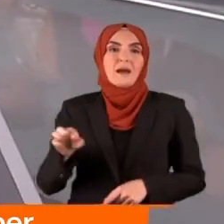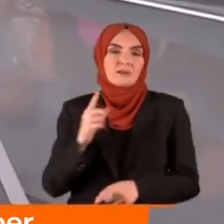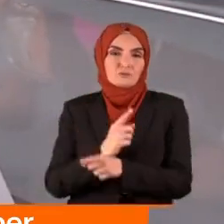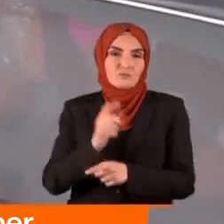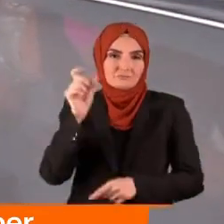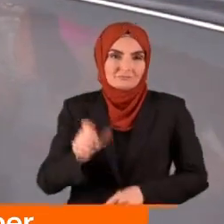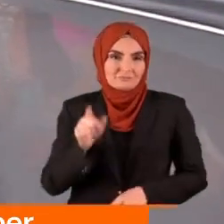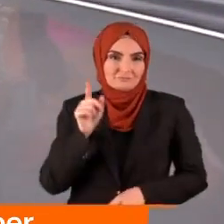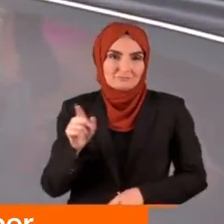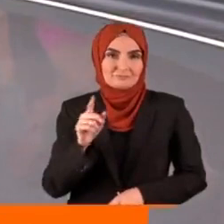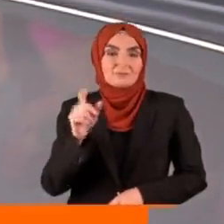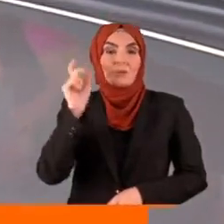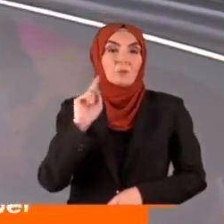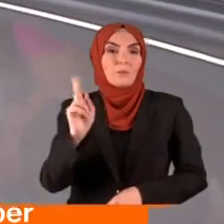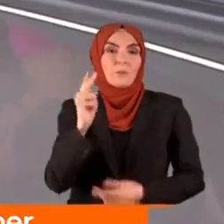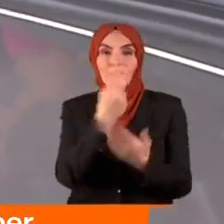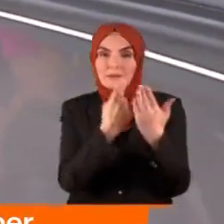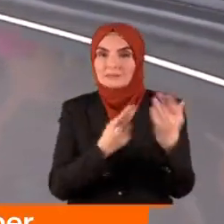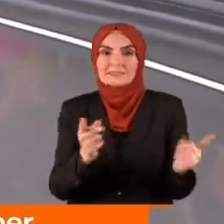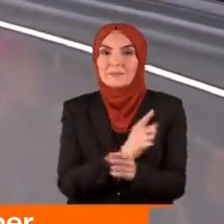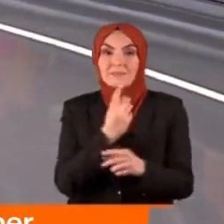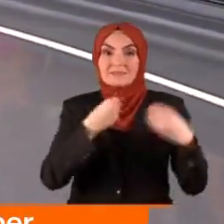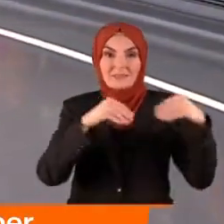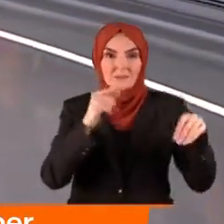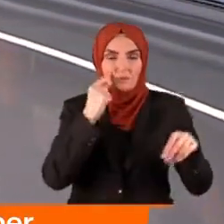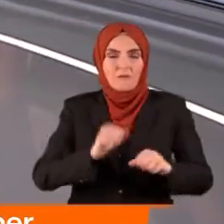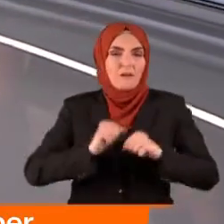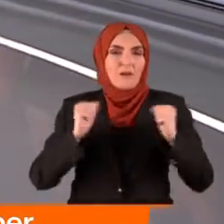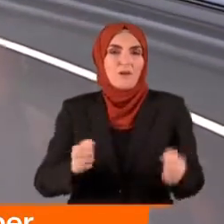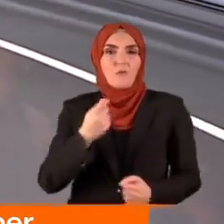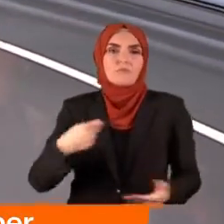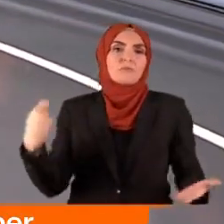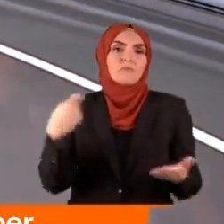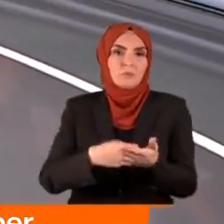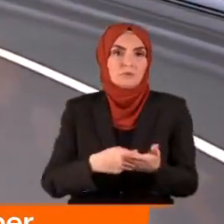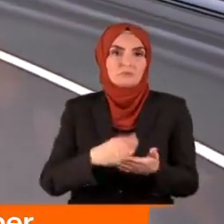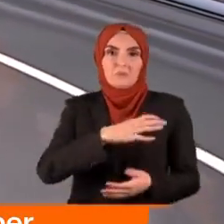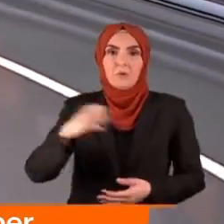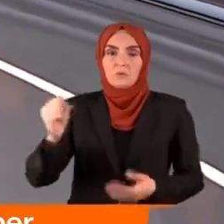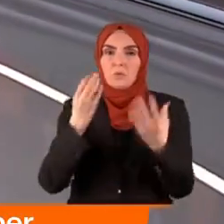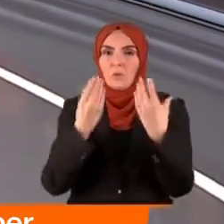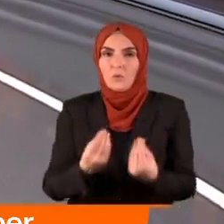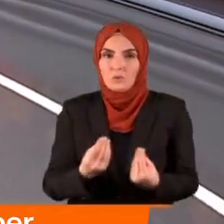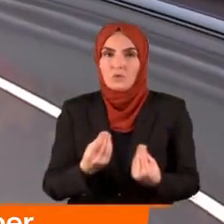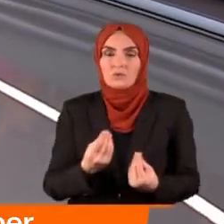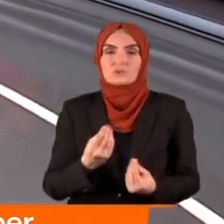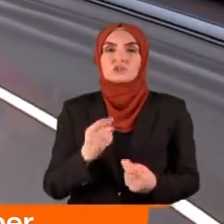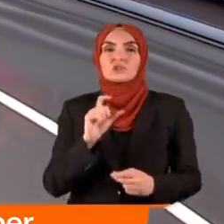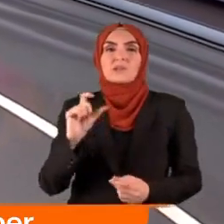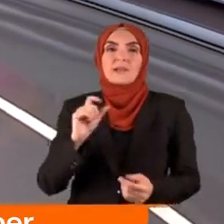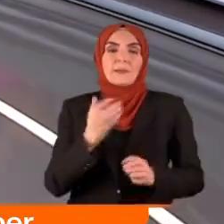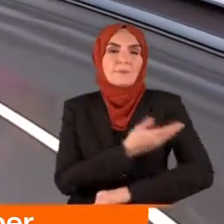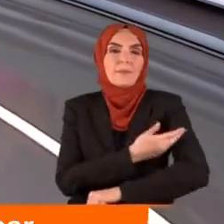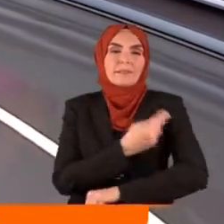çıksa rekor fiyatı alıcı buluyor. İşte onlardan biri de Cezayirli kadınlar. 179 milyon dolara alıcı